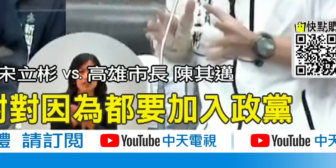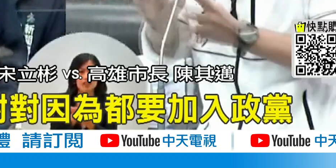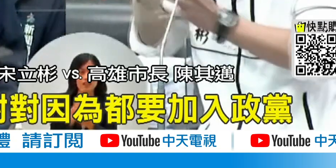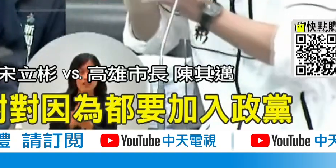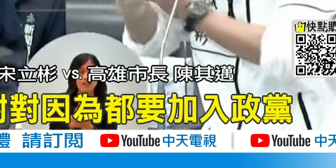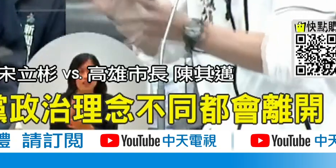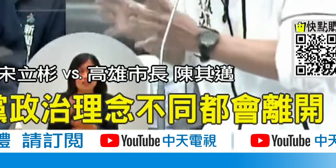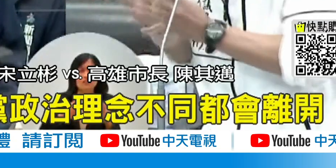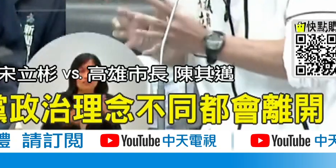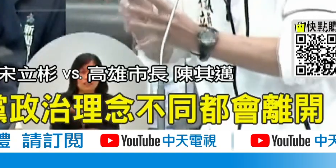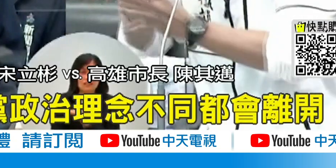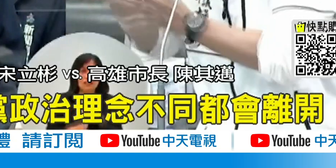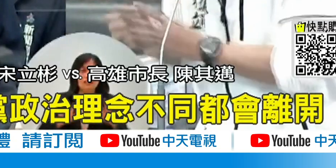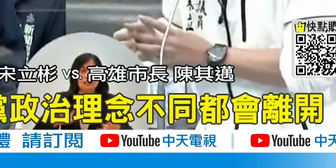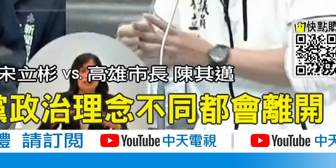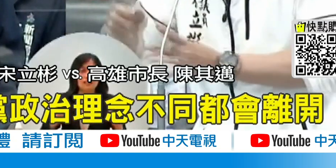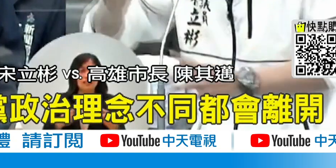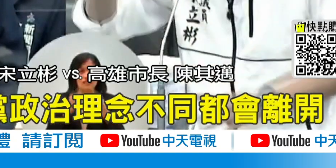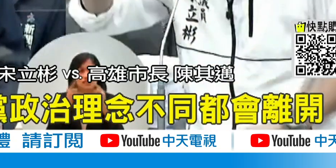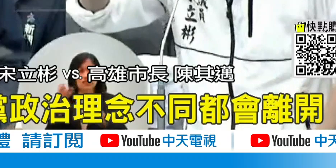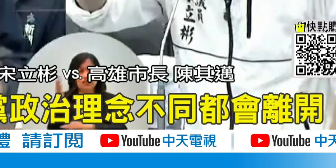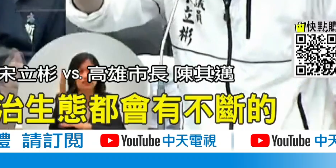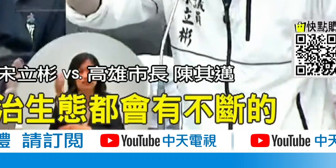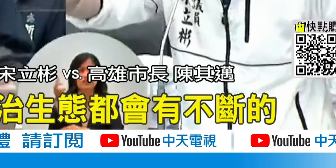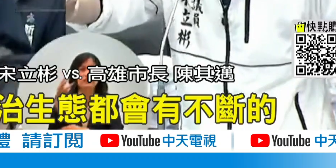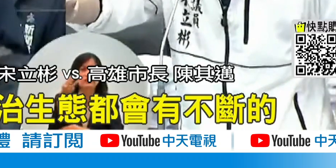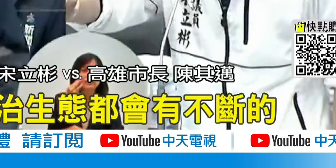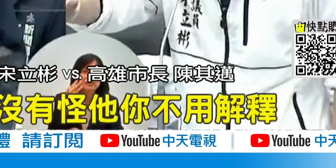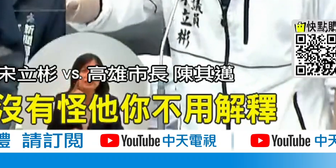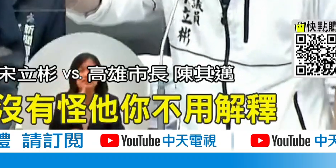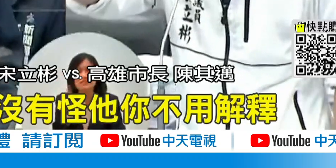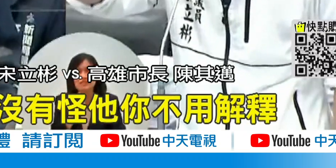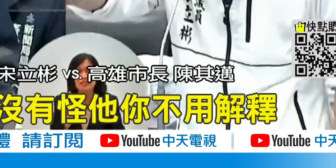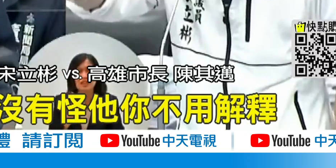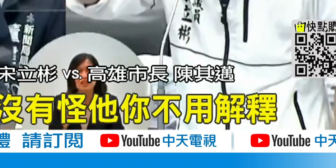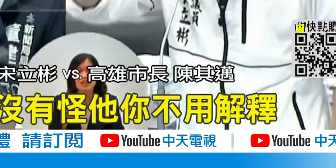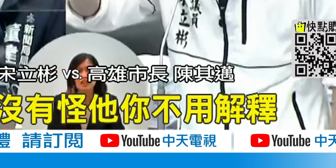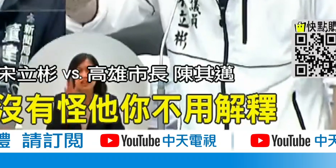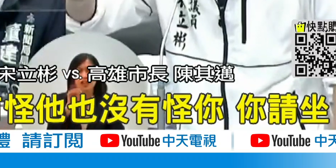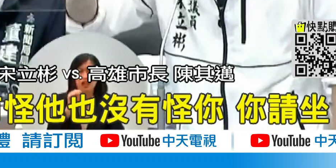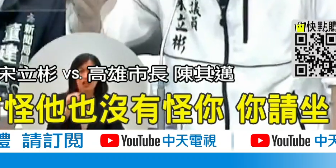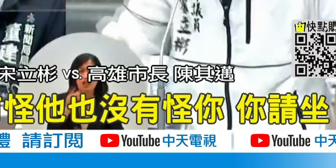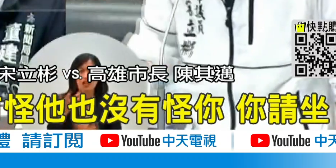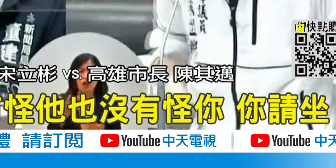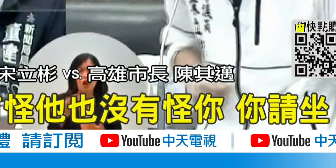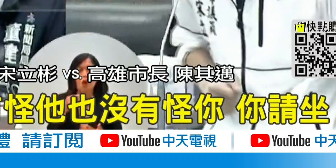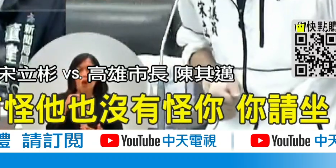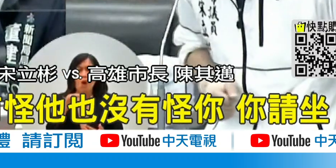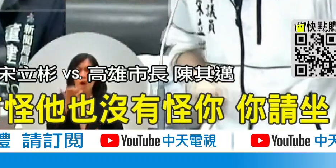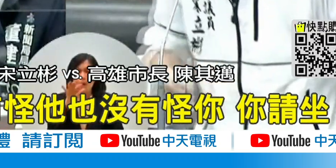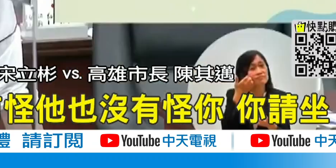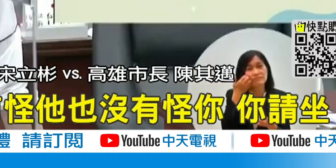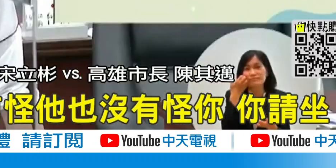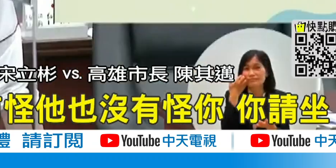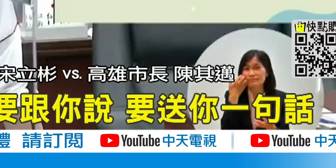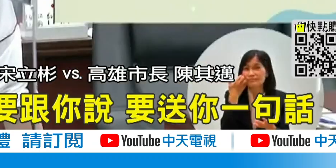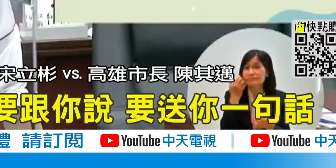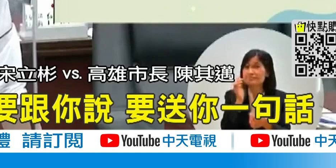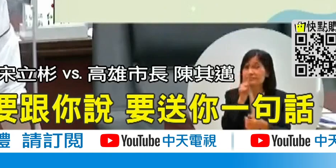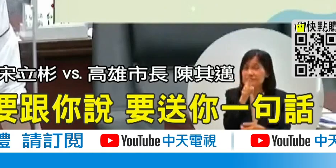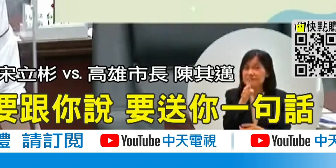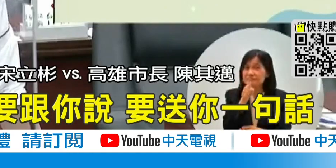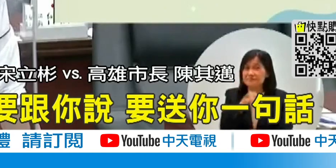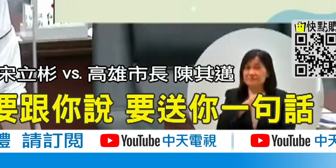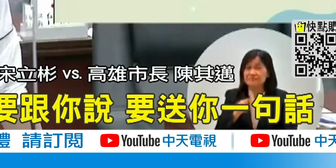加入政党啊，对政党理念不同， 有离开嘛。会有不断的。 我没有怪他，你不用解释，我没有怪他，也没有怪你，你请坐。不需要找你